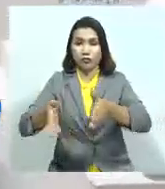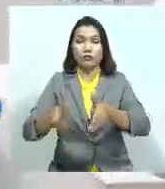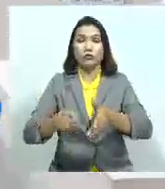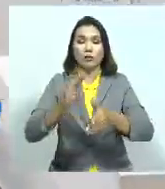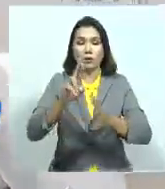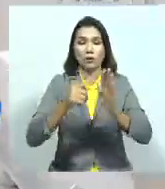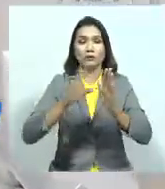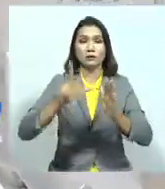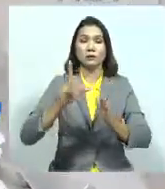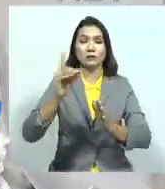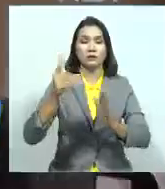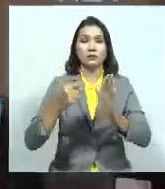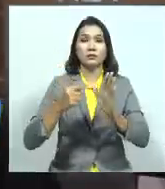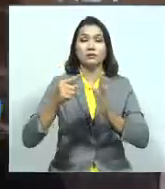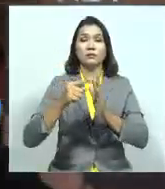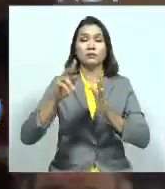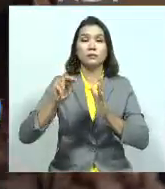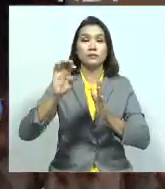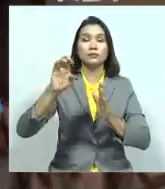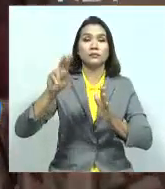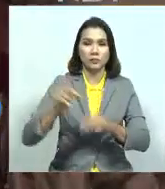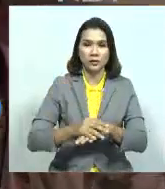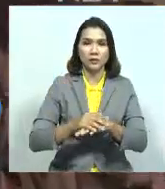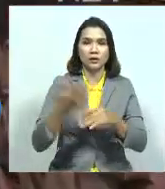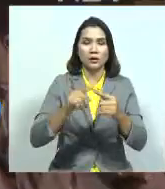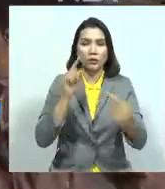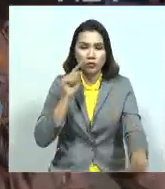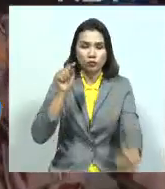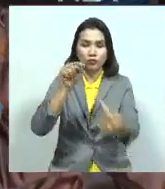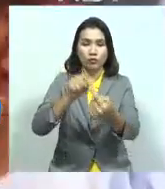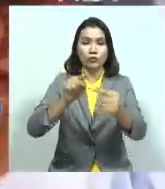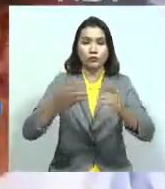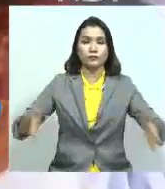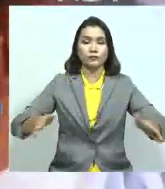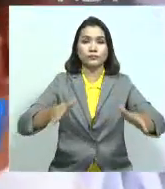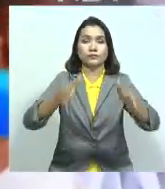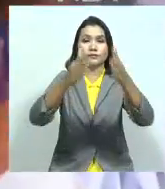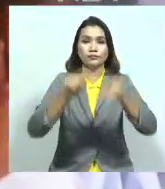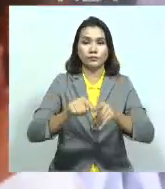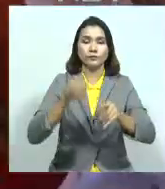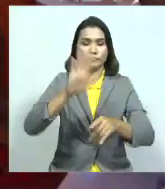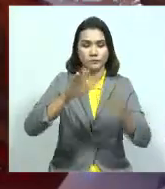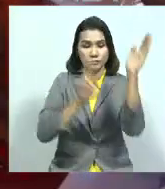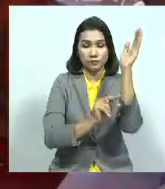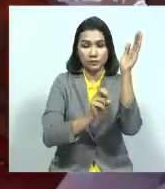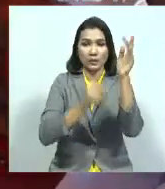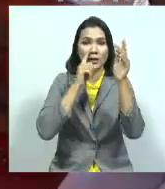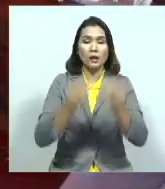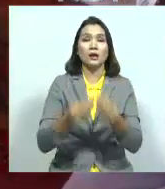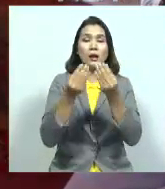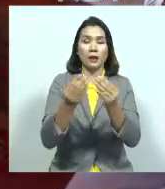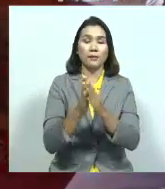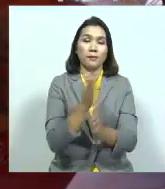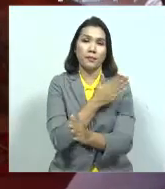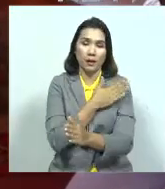วิหารทรงม้าภายในวัดพระมหาธาตุวรมหาวิหารเพื่อถวายเป็นพุทธบูชาให้พระภิกษุสาม